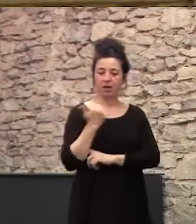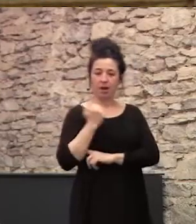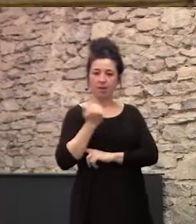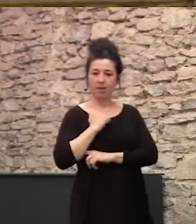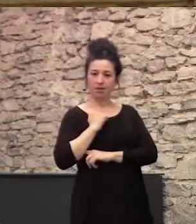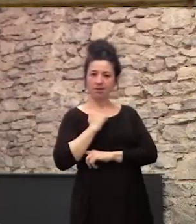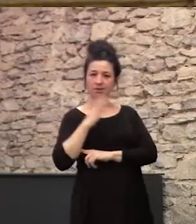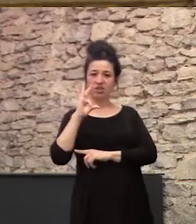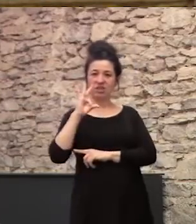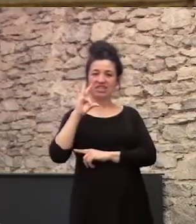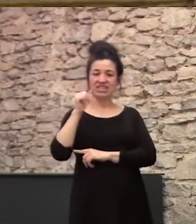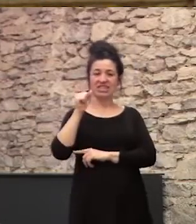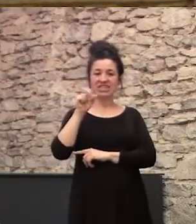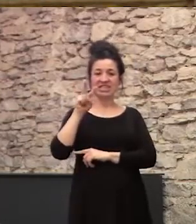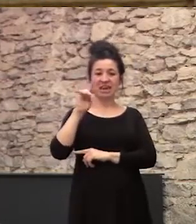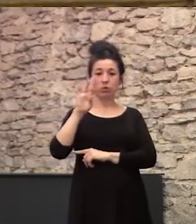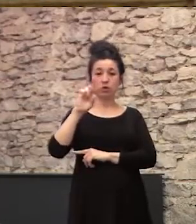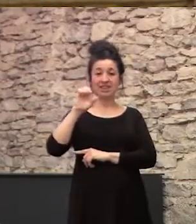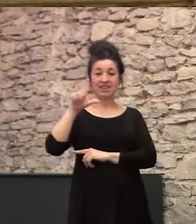zautrolako saio bati buruzko